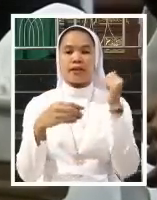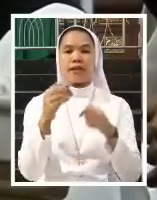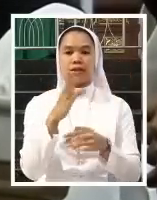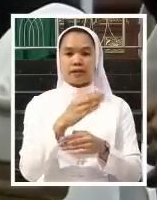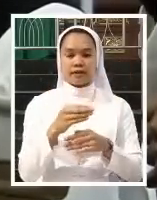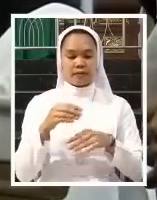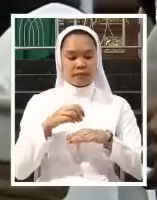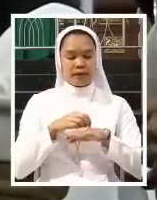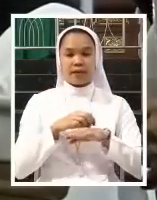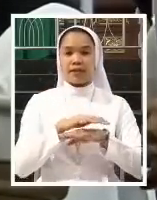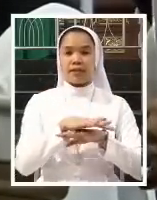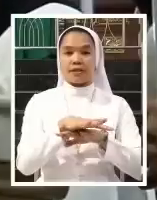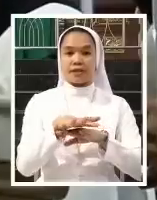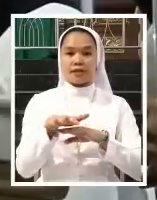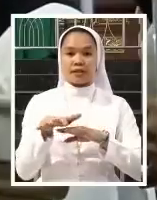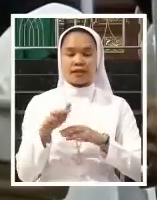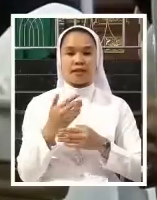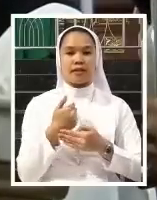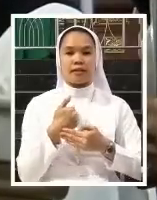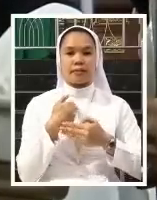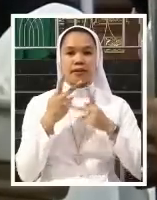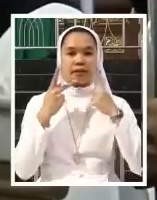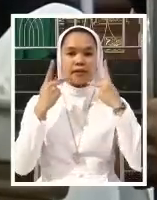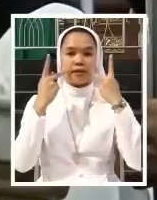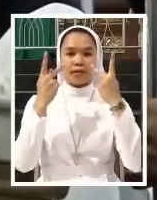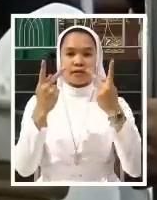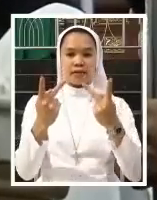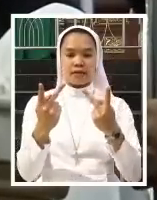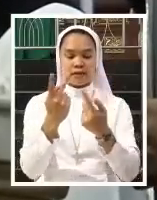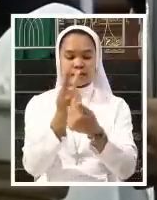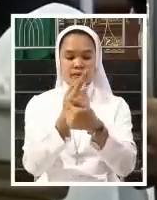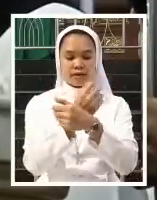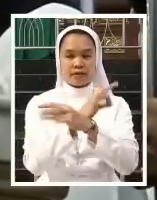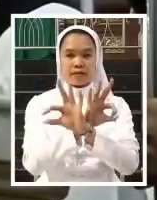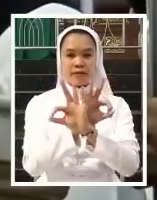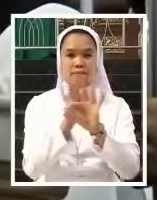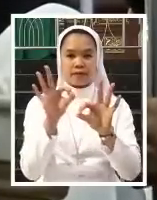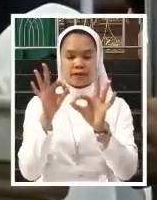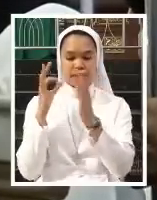Sinugo ako sa pagharubay sa katalingkasan sa mga bilanggo,